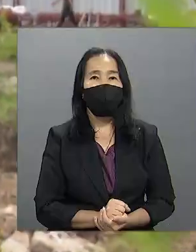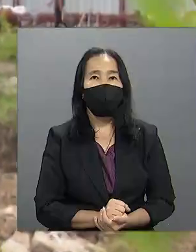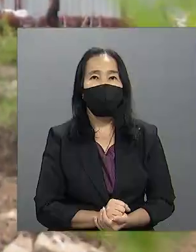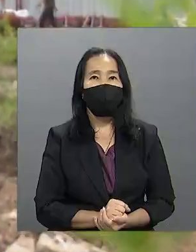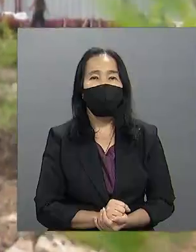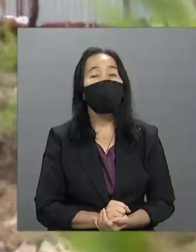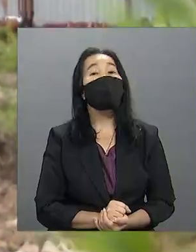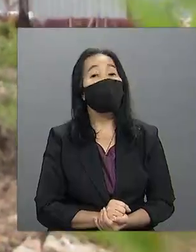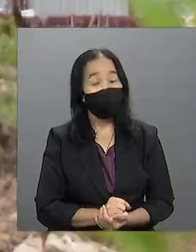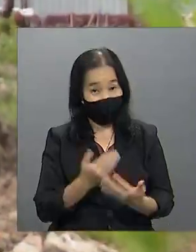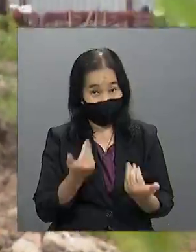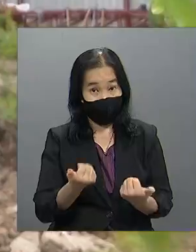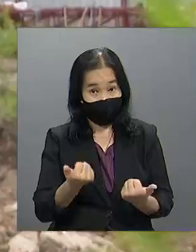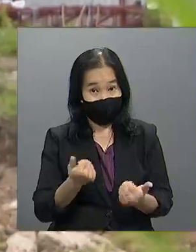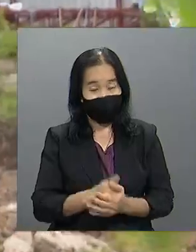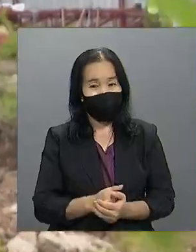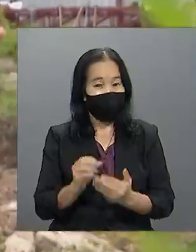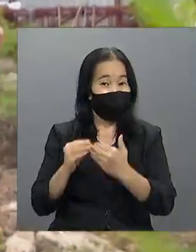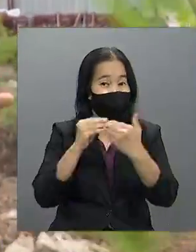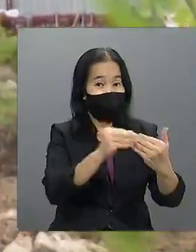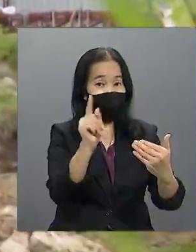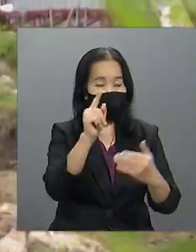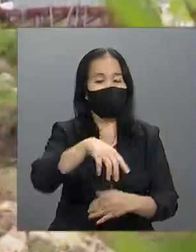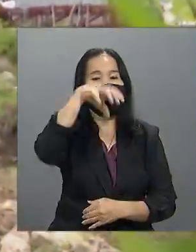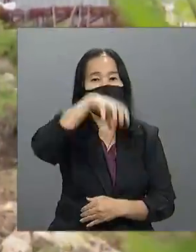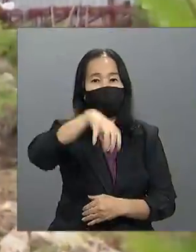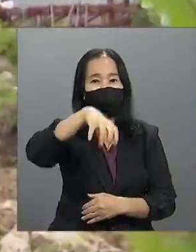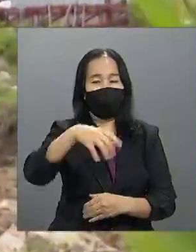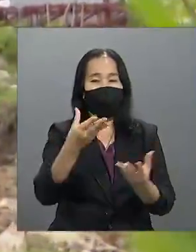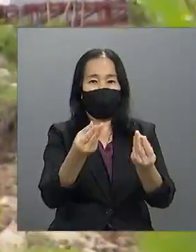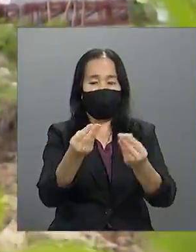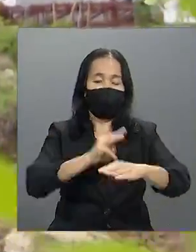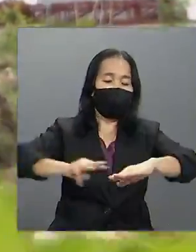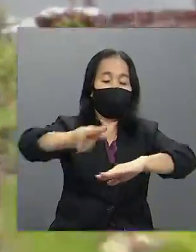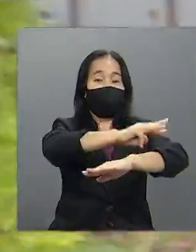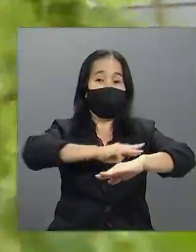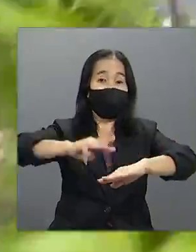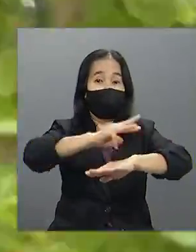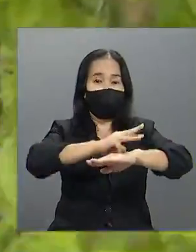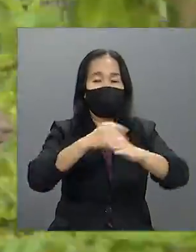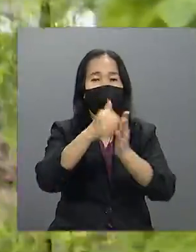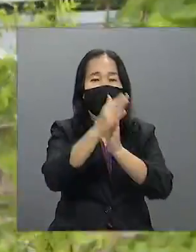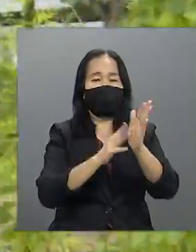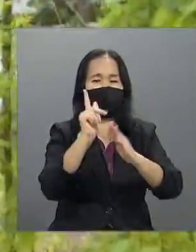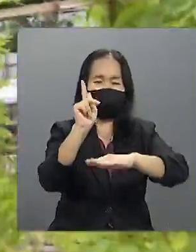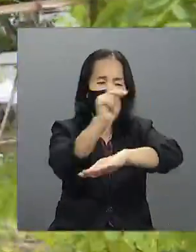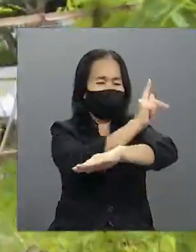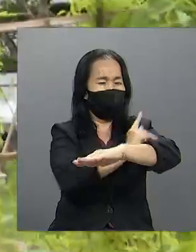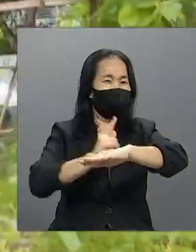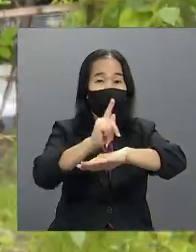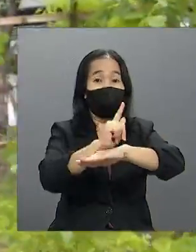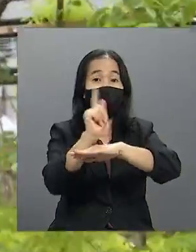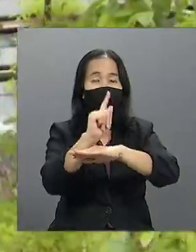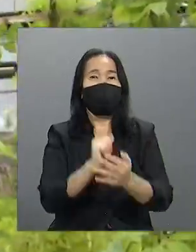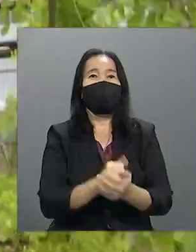่ค่ะวันนี้นะคะพินพาคุณผู้ชมมาที่พื้นที่สีเขียวแห่งใหม่ใจกลางกรุงค่ะที่นี่ก็คือ Tea Garden